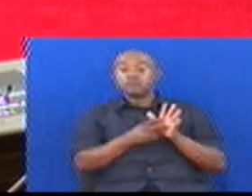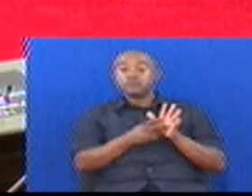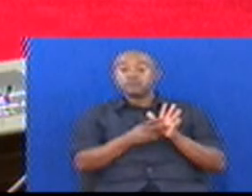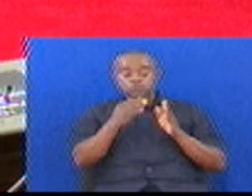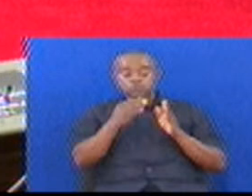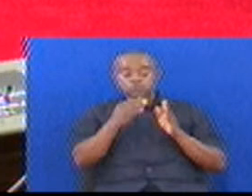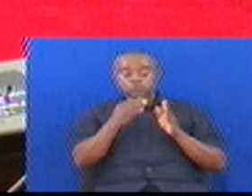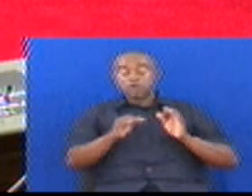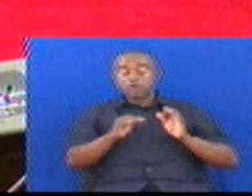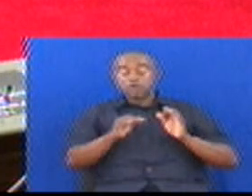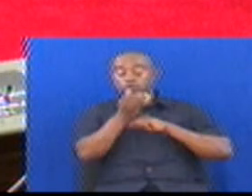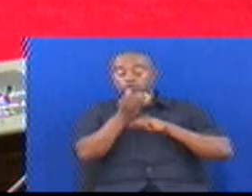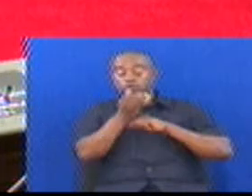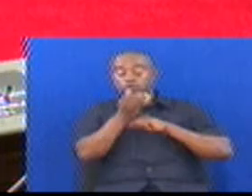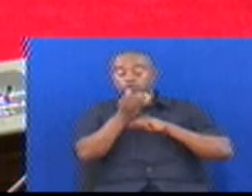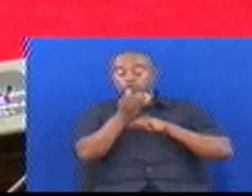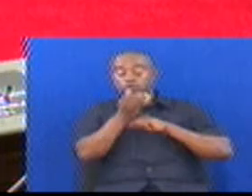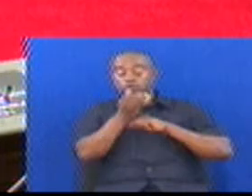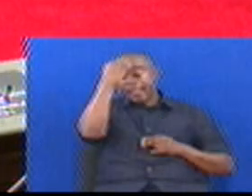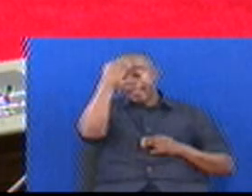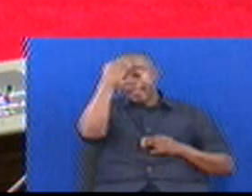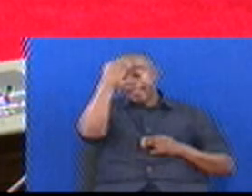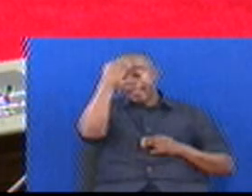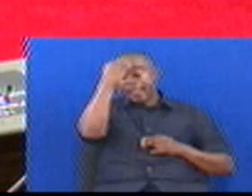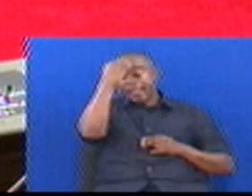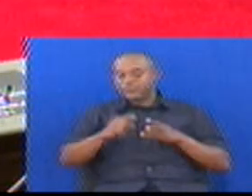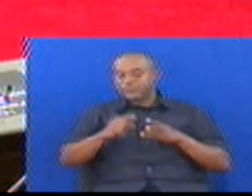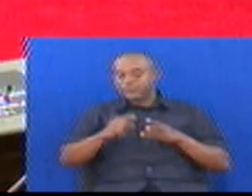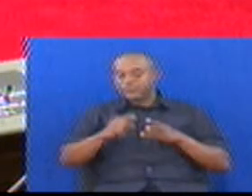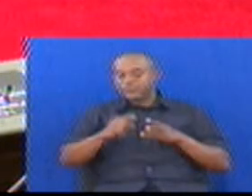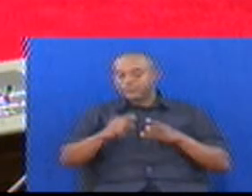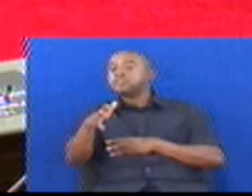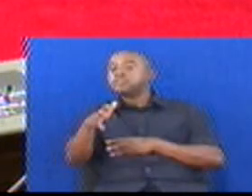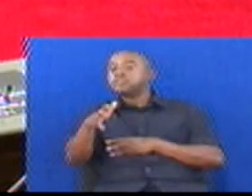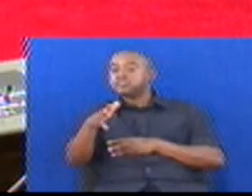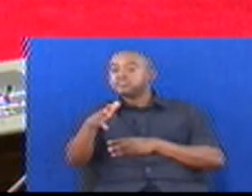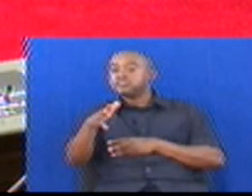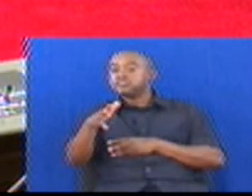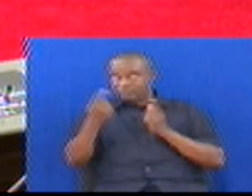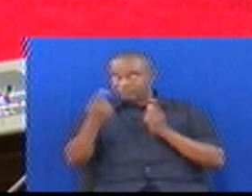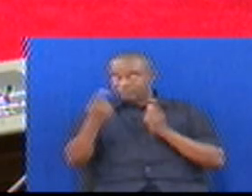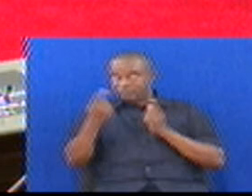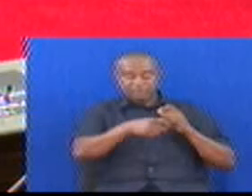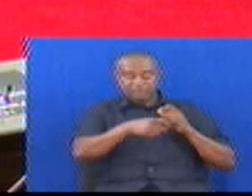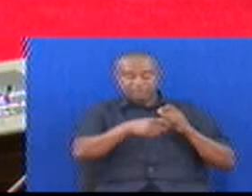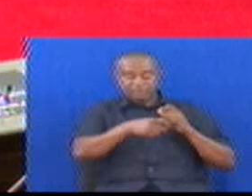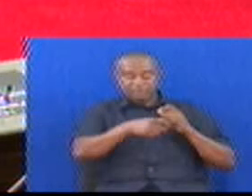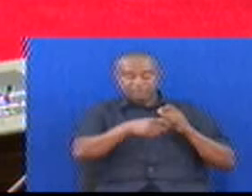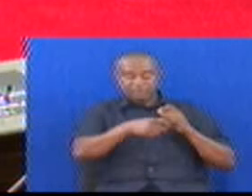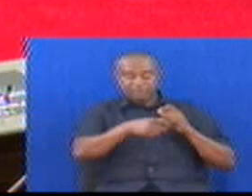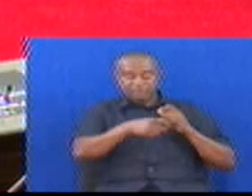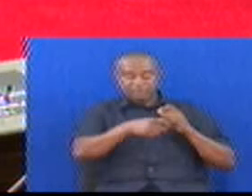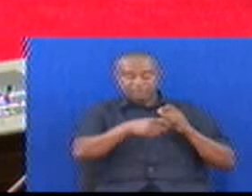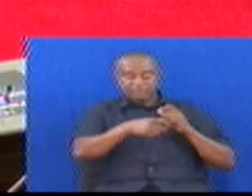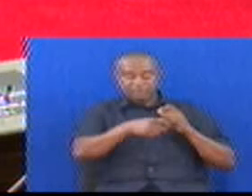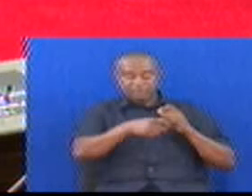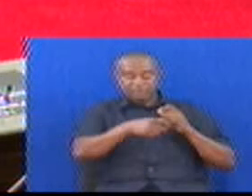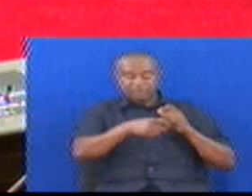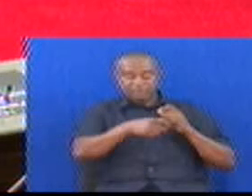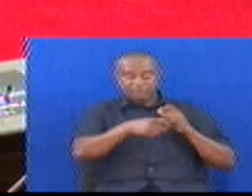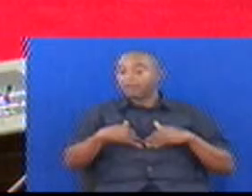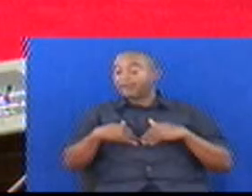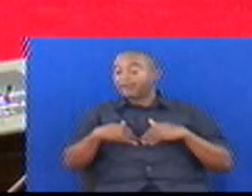sekta za elimu, afya na maji Tanzania bara, na miradi 8 katika sekta za elimu na afya kwa Zanzibar